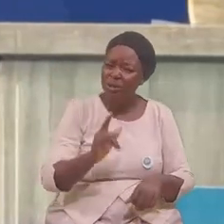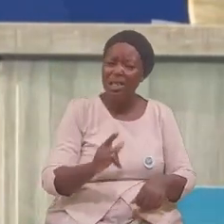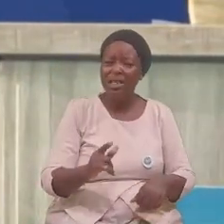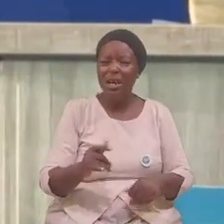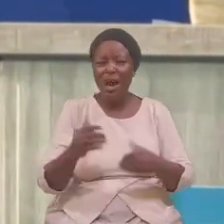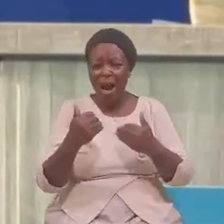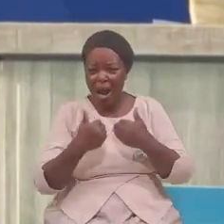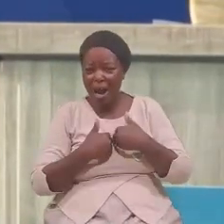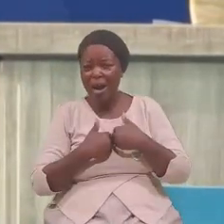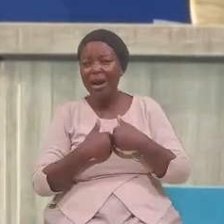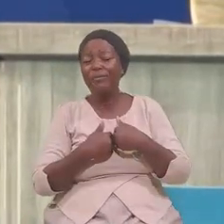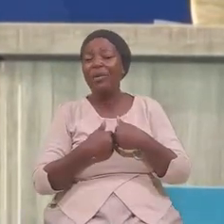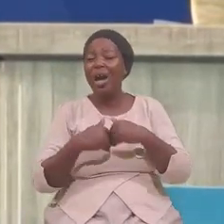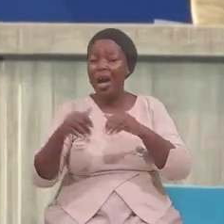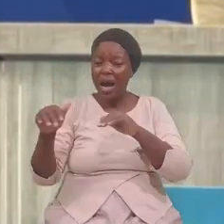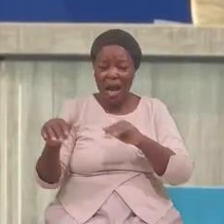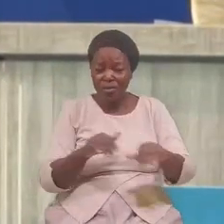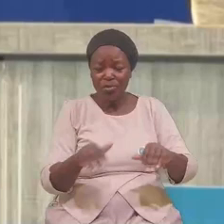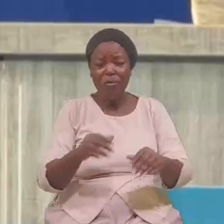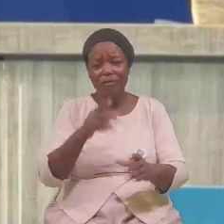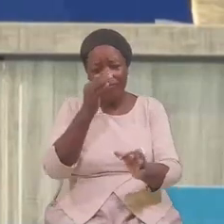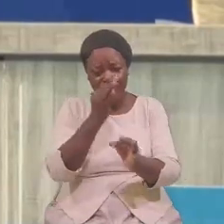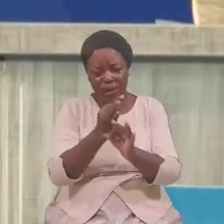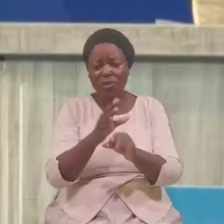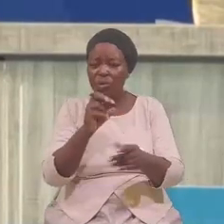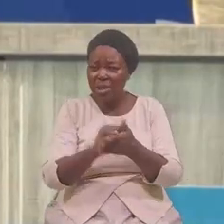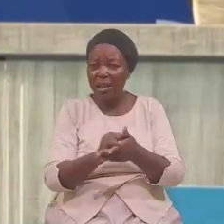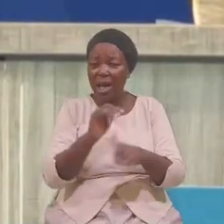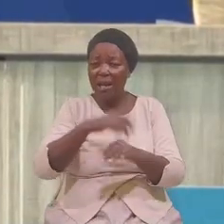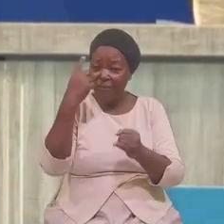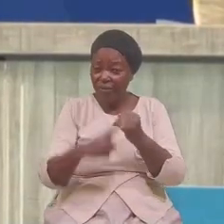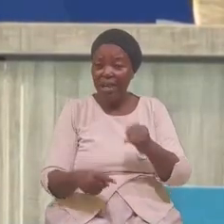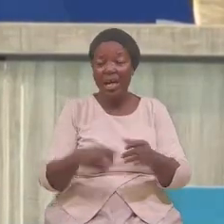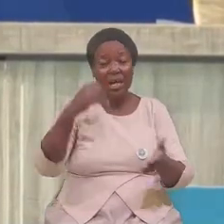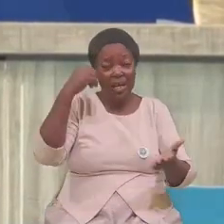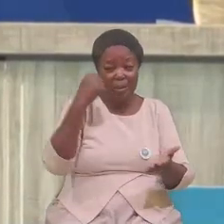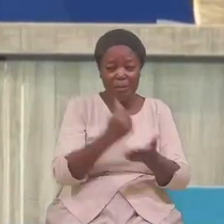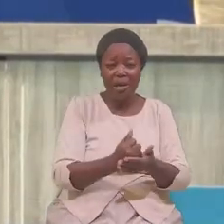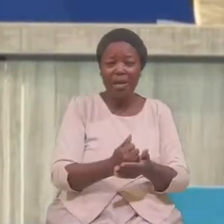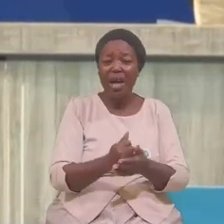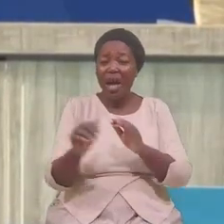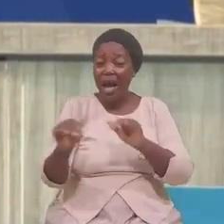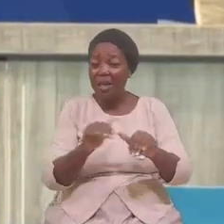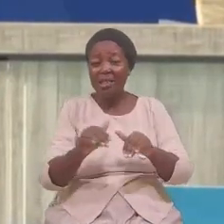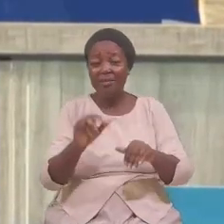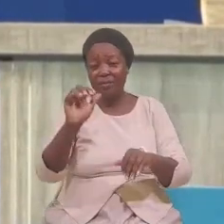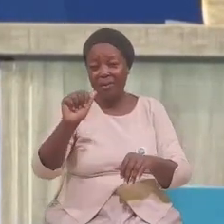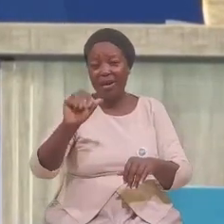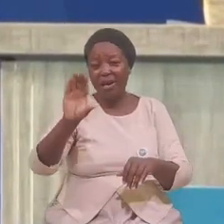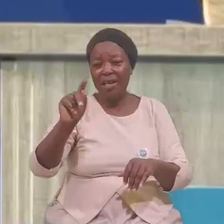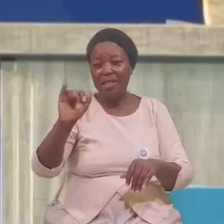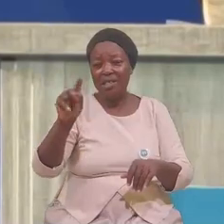Et ayez une foi active pour qu'au dernier amen, une foi active, nous